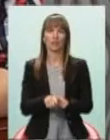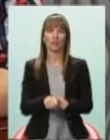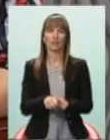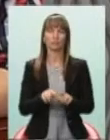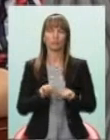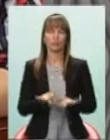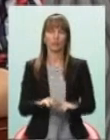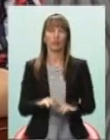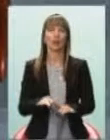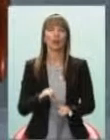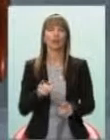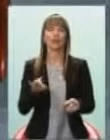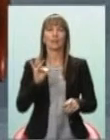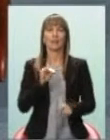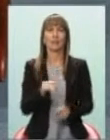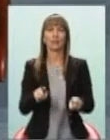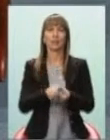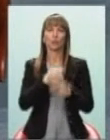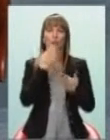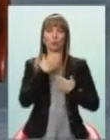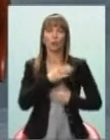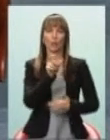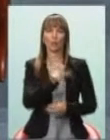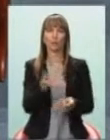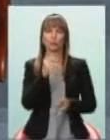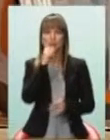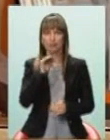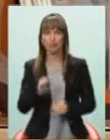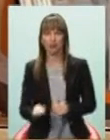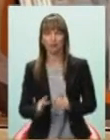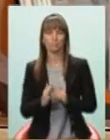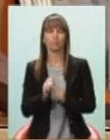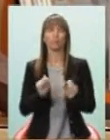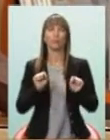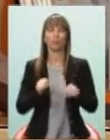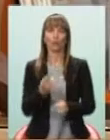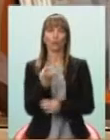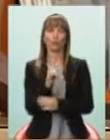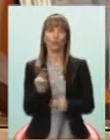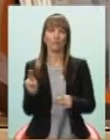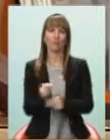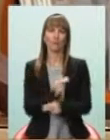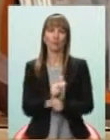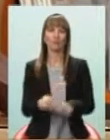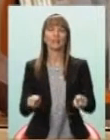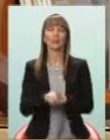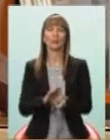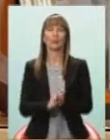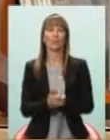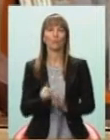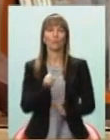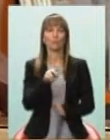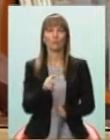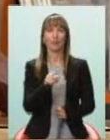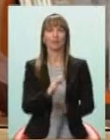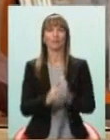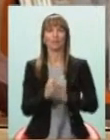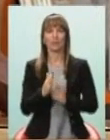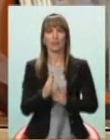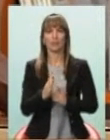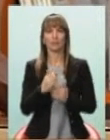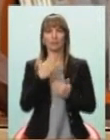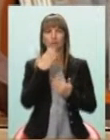також гуманізму треба привчати людей змалечку. Як ти вважаєш, можна дитину виховати в таких умовах, щоб вона виросла гуманною?